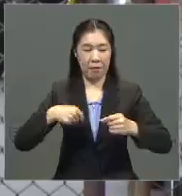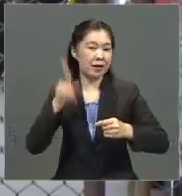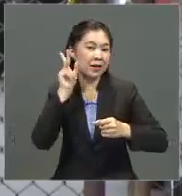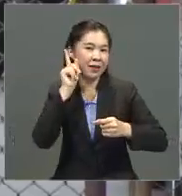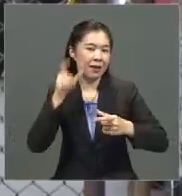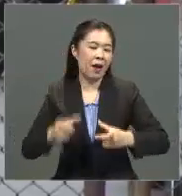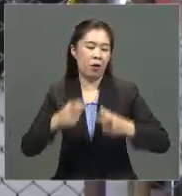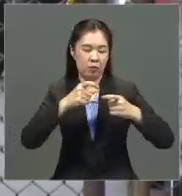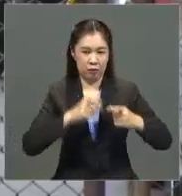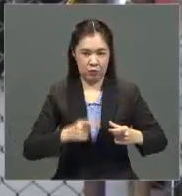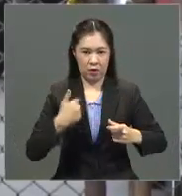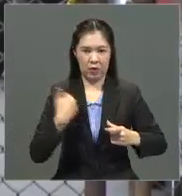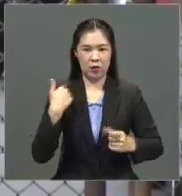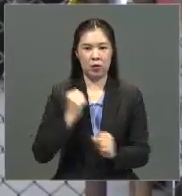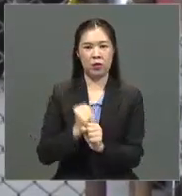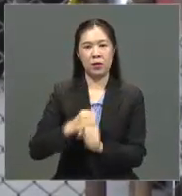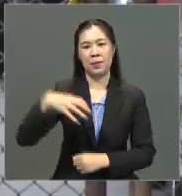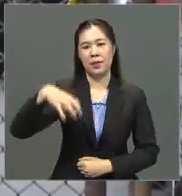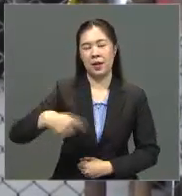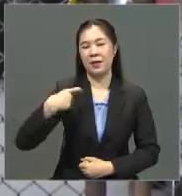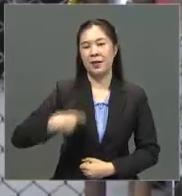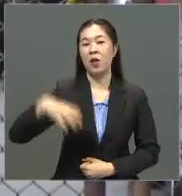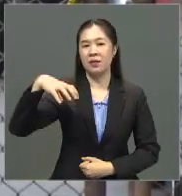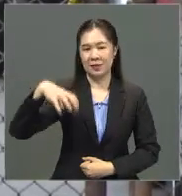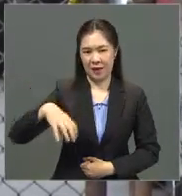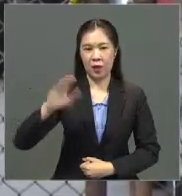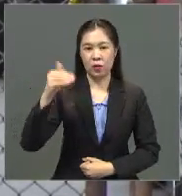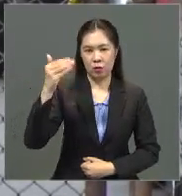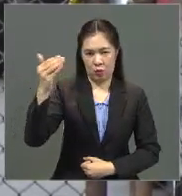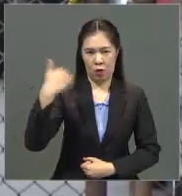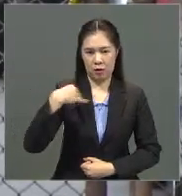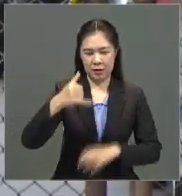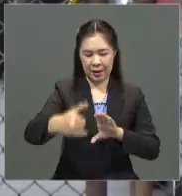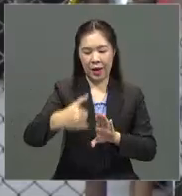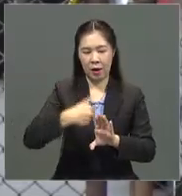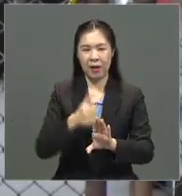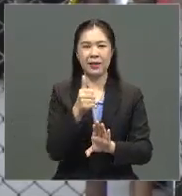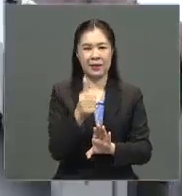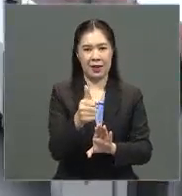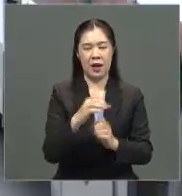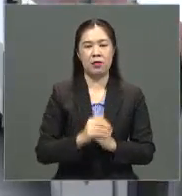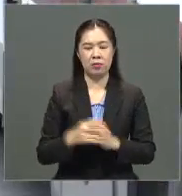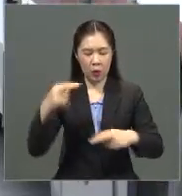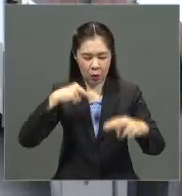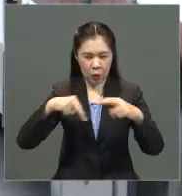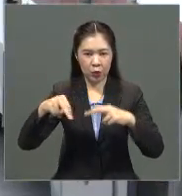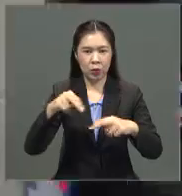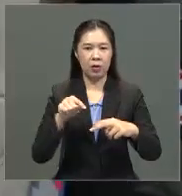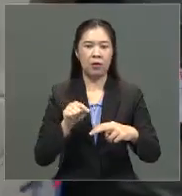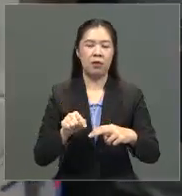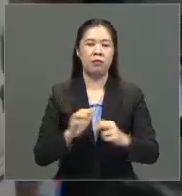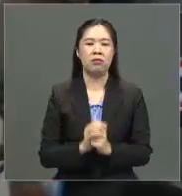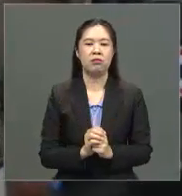ประจำตัวผู้สื่อข่าวที่ออกโดยสำนักงานศาลยุติธรรมจึงจะได้รับอนุญาตให้เข้ามาในพื้นที่หรือว่าเป็นการควบคุมในพื้นที่